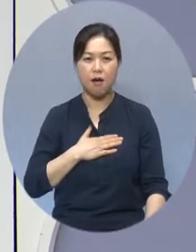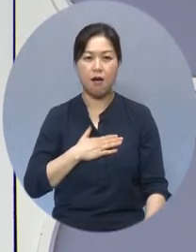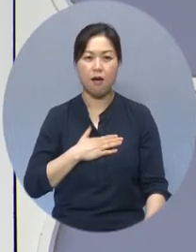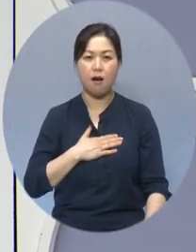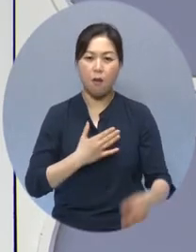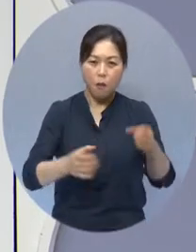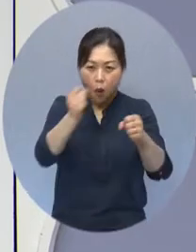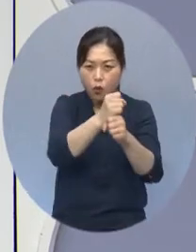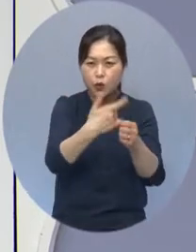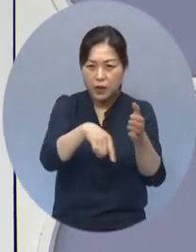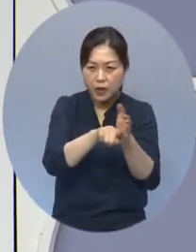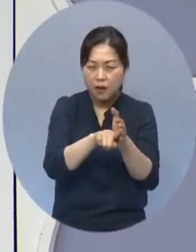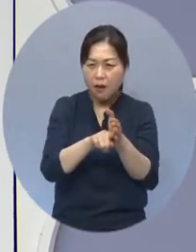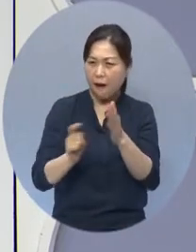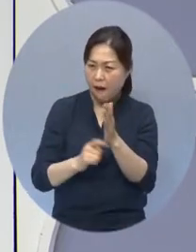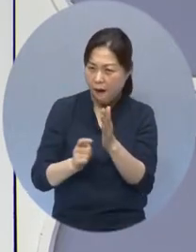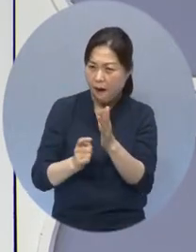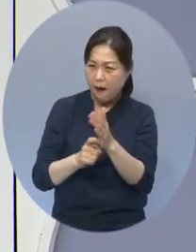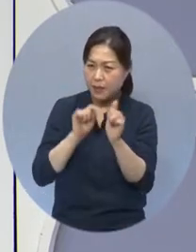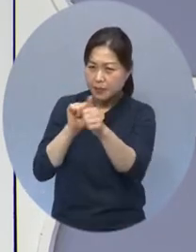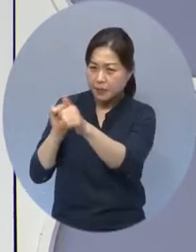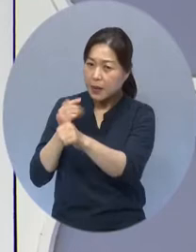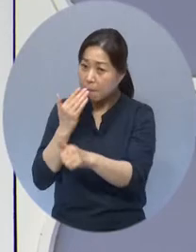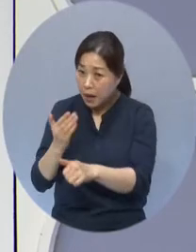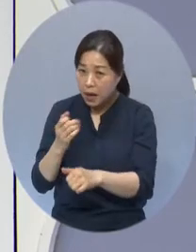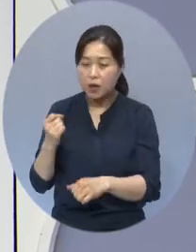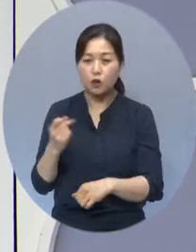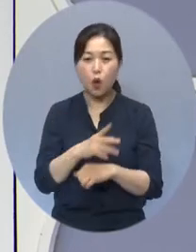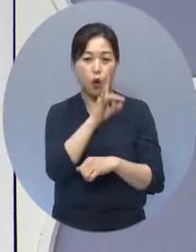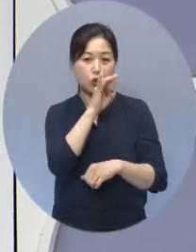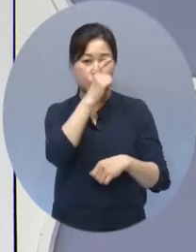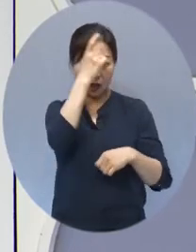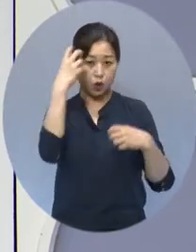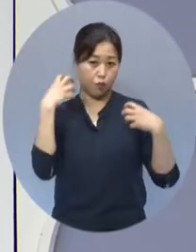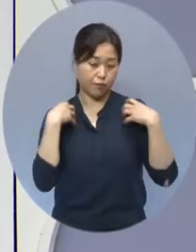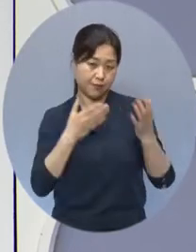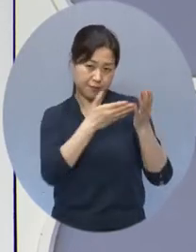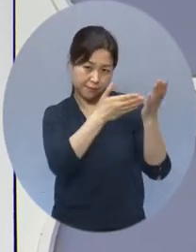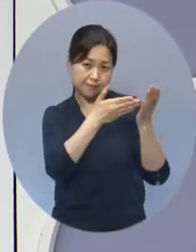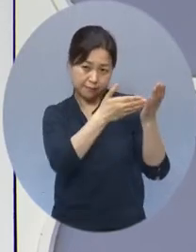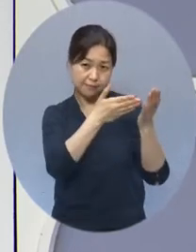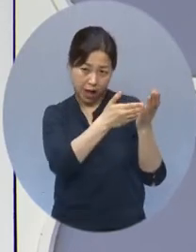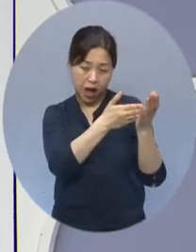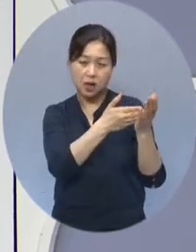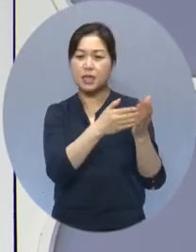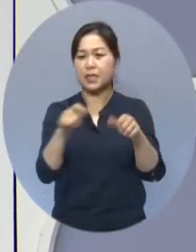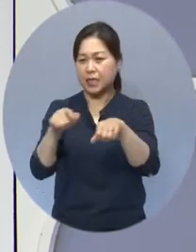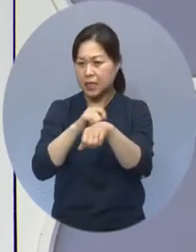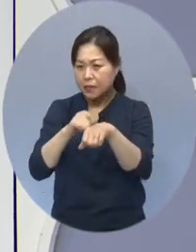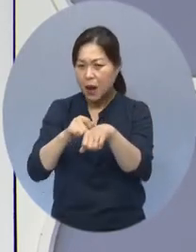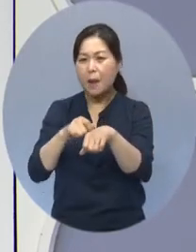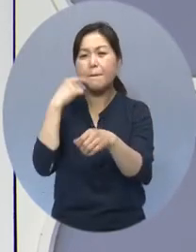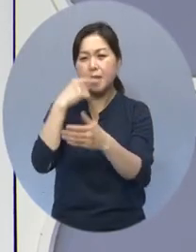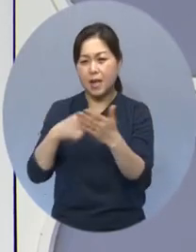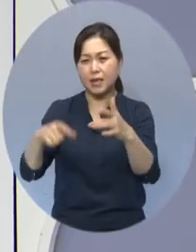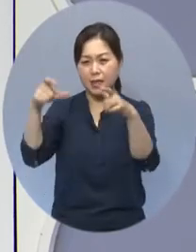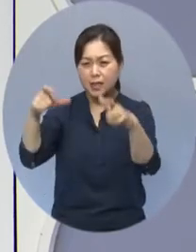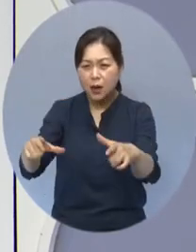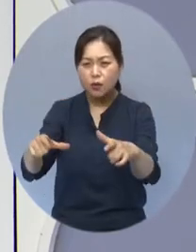있었고 중앙에 또 수차례 건의해서 특별 재난구역으로 지정될 수 있도록